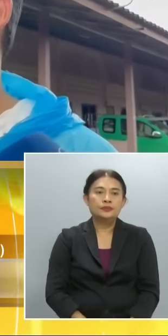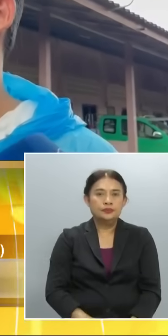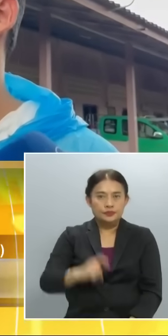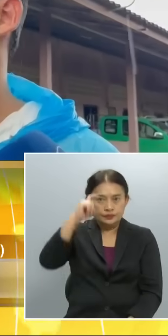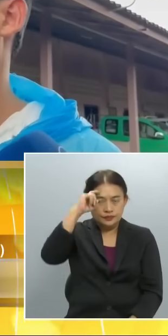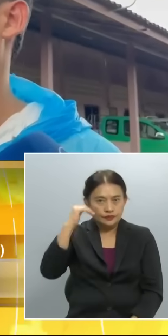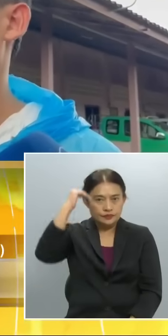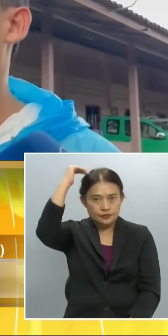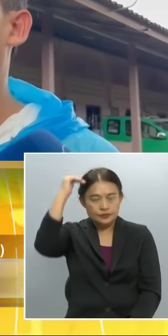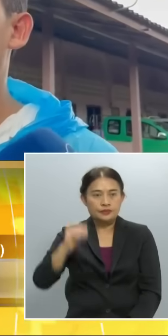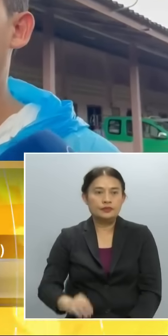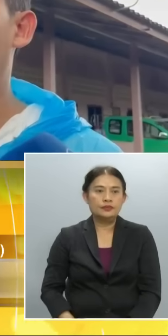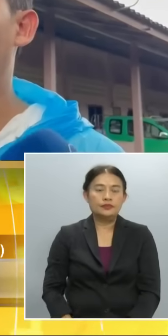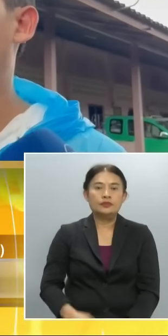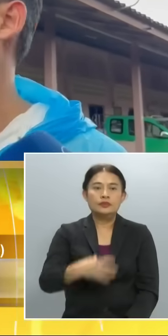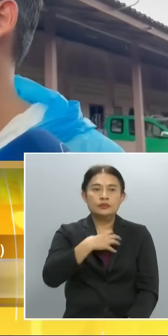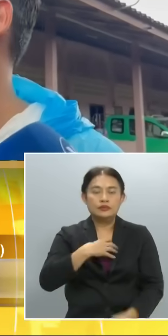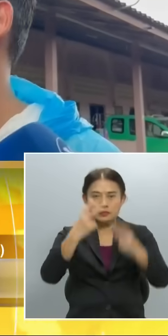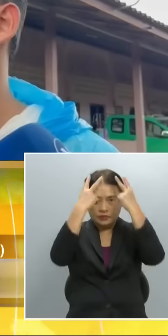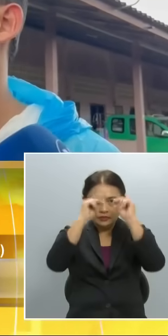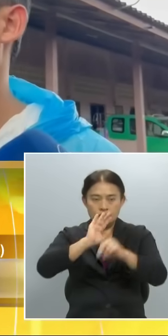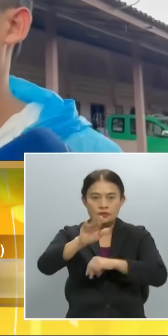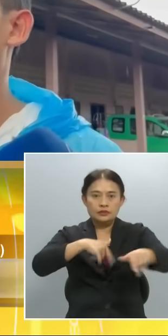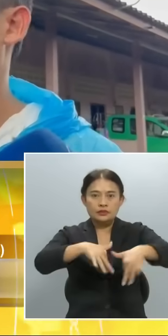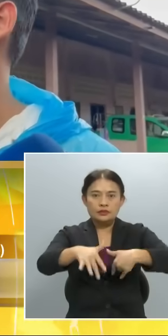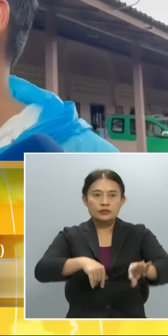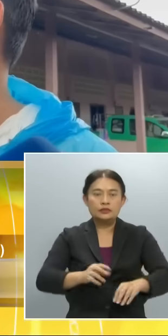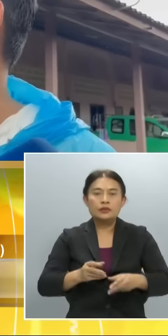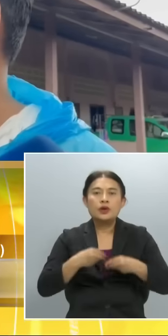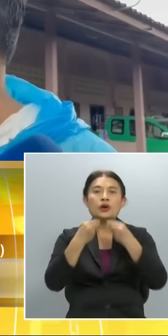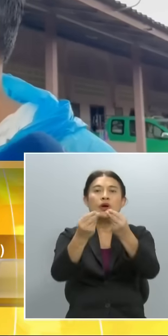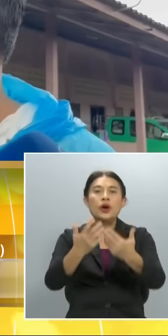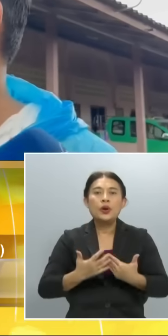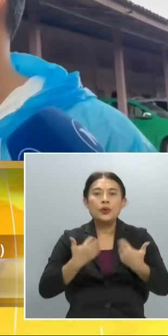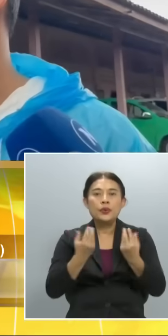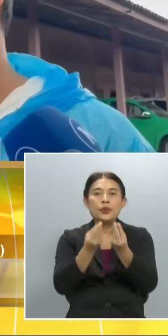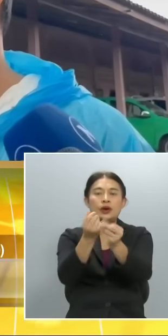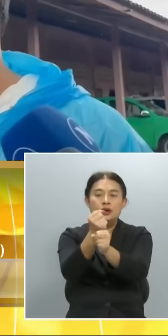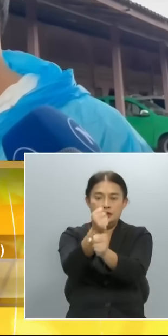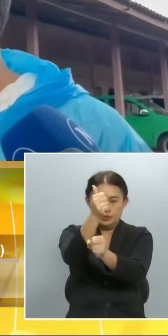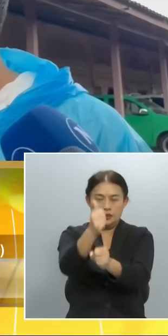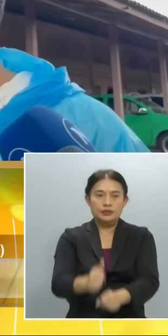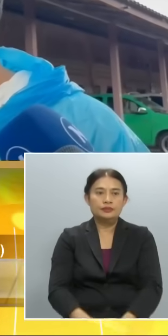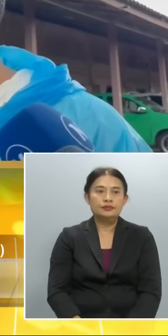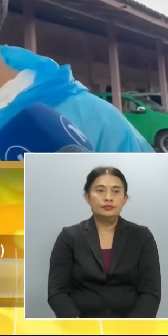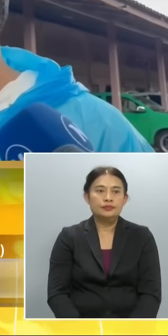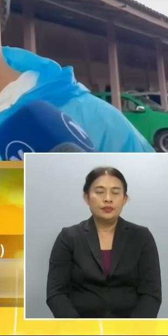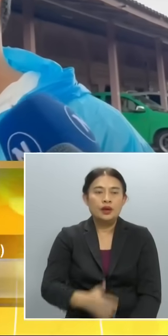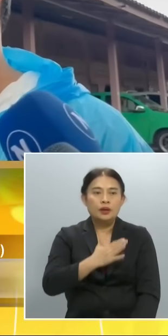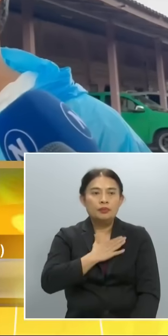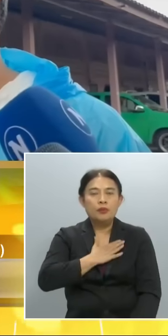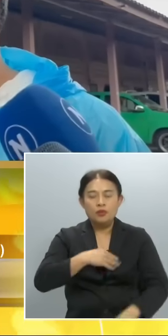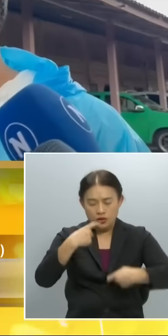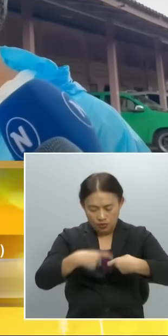ให้สัมภาษณ์ว่าท่านต้องการที่จะเป็นนายกของประชาชนผมก็อวยพรให้คุณเศรษฐาทำได้อย่างนั้นจริงๆผมคิดว่าก็มีความยากเป็นพิเศษแล้วก็คง